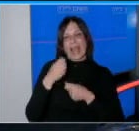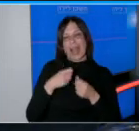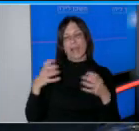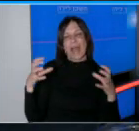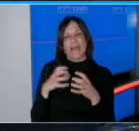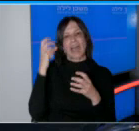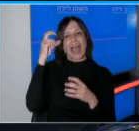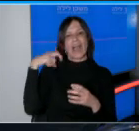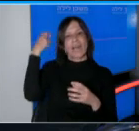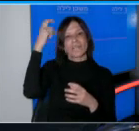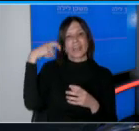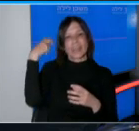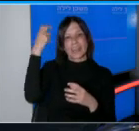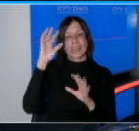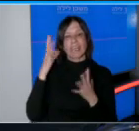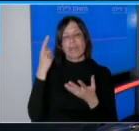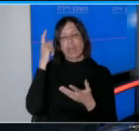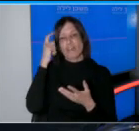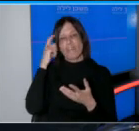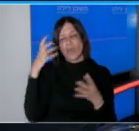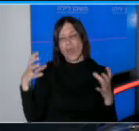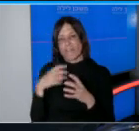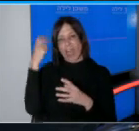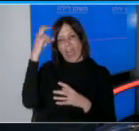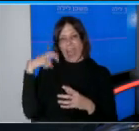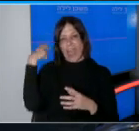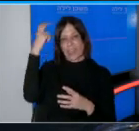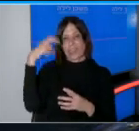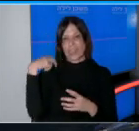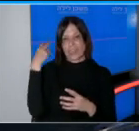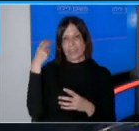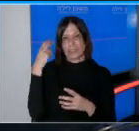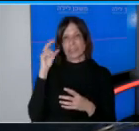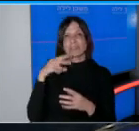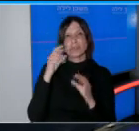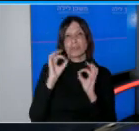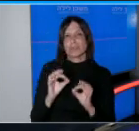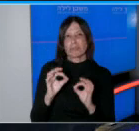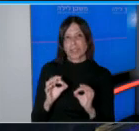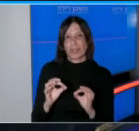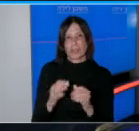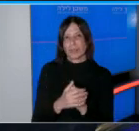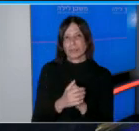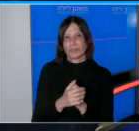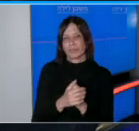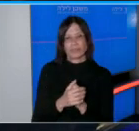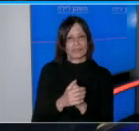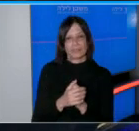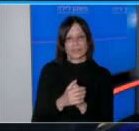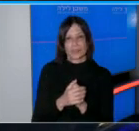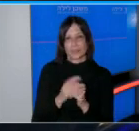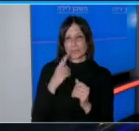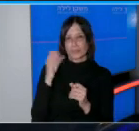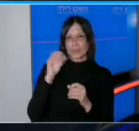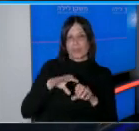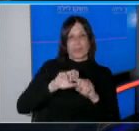החברה הערבית דווקא. כאילו, אם חשבנו שהחברה הערבית ככה, אתה יודע, יהיה בסדר, נחליק אותה, ושנים החלקנו אותה, בא